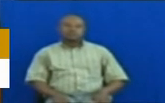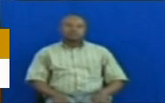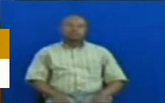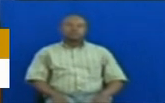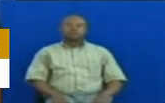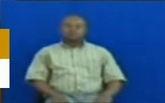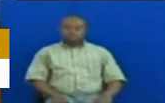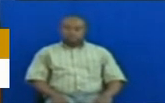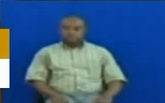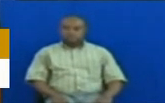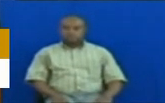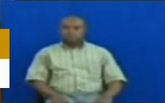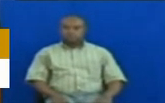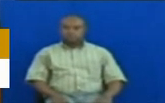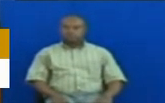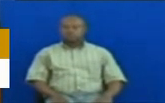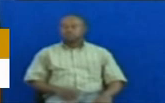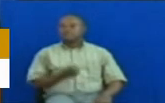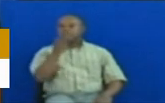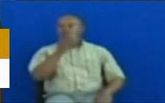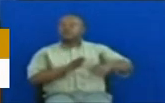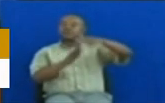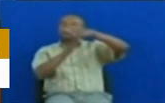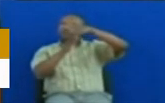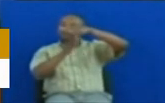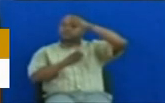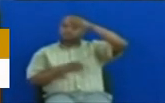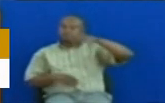Taarifa Mwenyekiti. Taarifa kutoka kwa nani? Ndio,